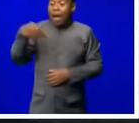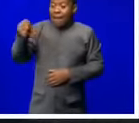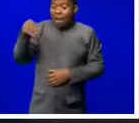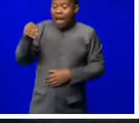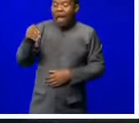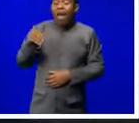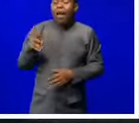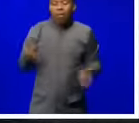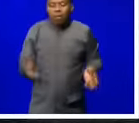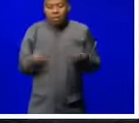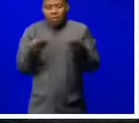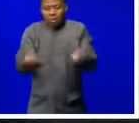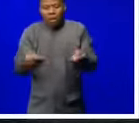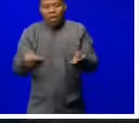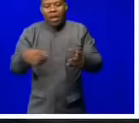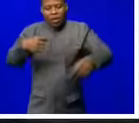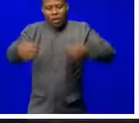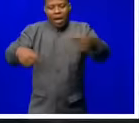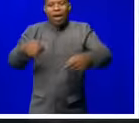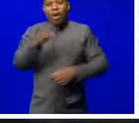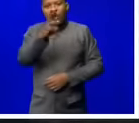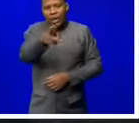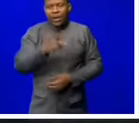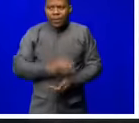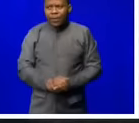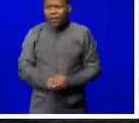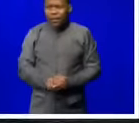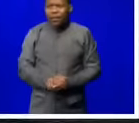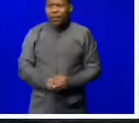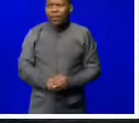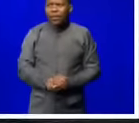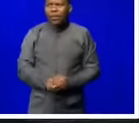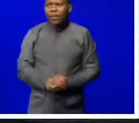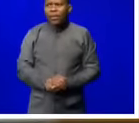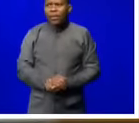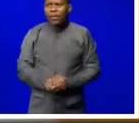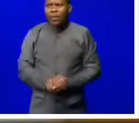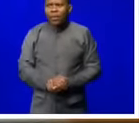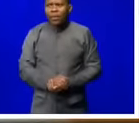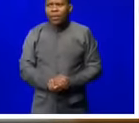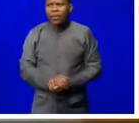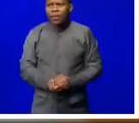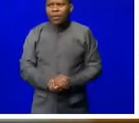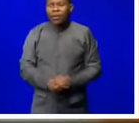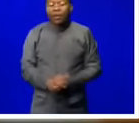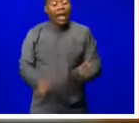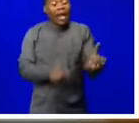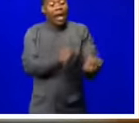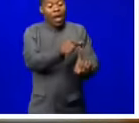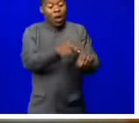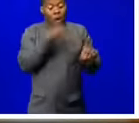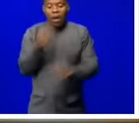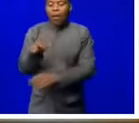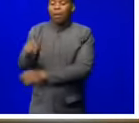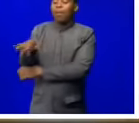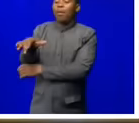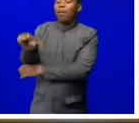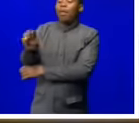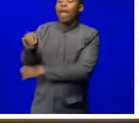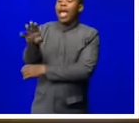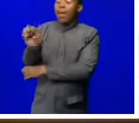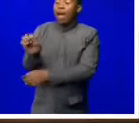ufake emaphepha noma emaphepha awo ekusiphikisa sicelo sakhe. Gcina Goliath Nyembe